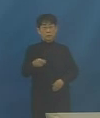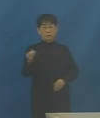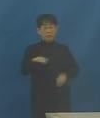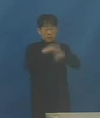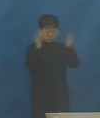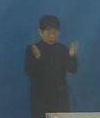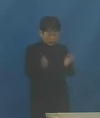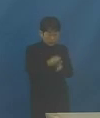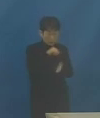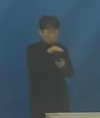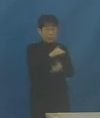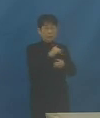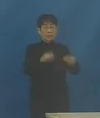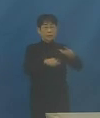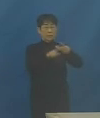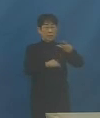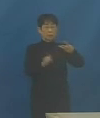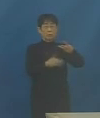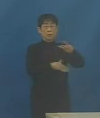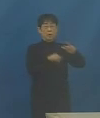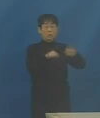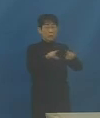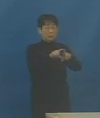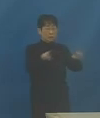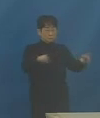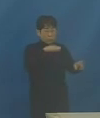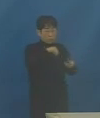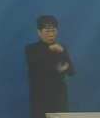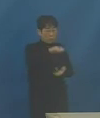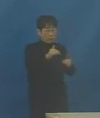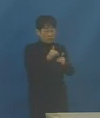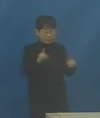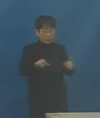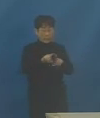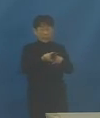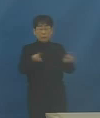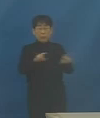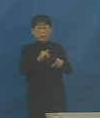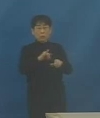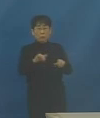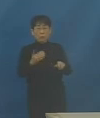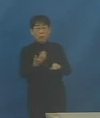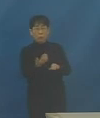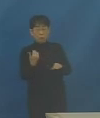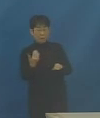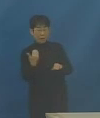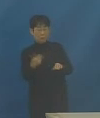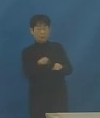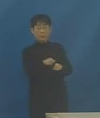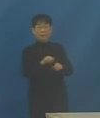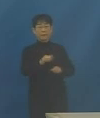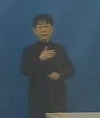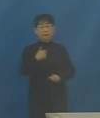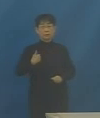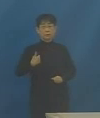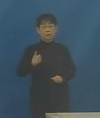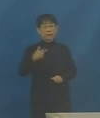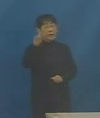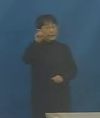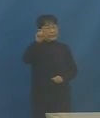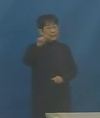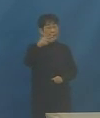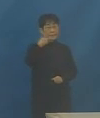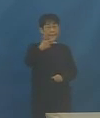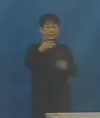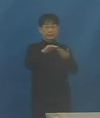ですね3月になりますと一般高齢者一般の方これの前倒しということを言います進めようとしましたまたあの市町村長さんに